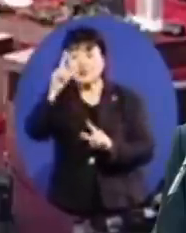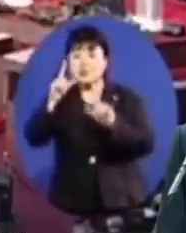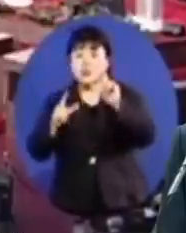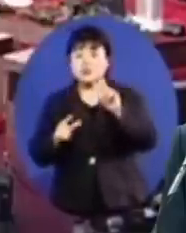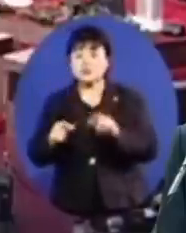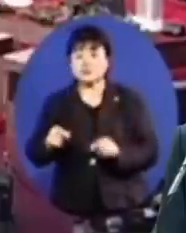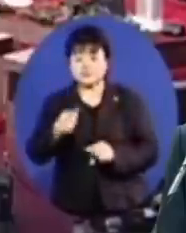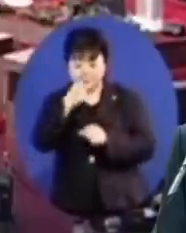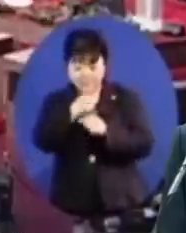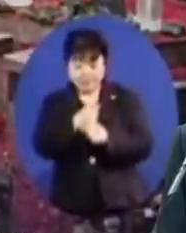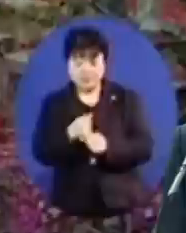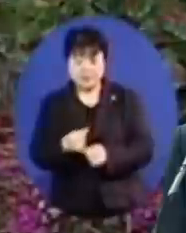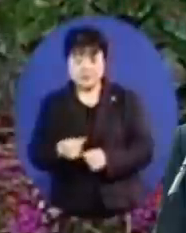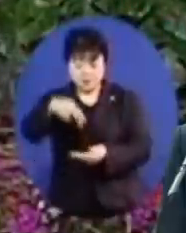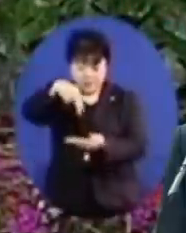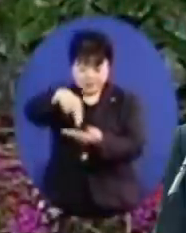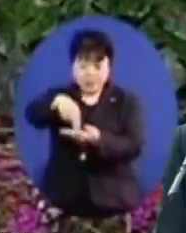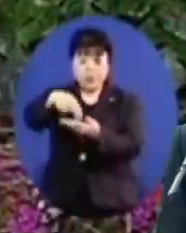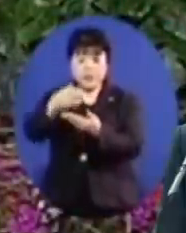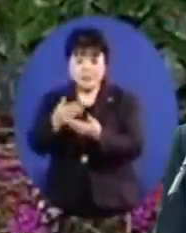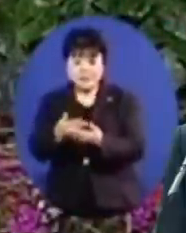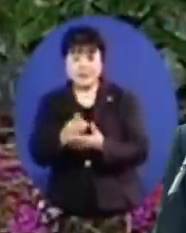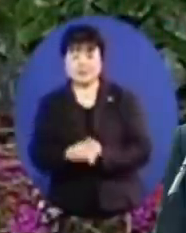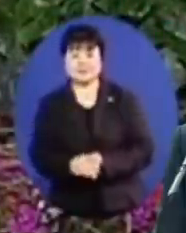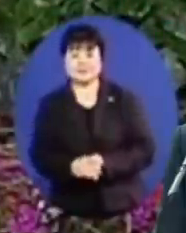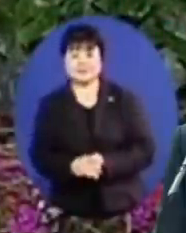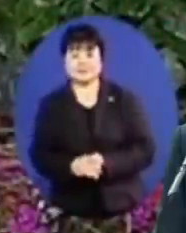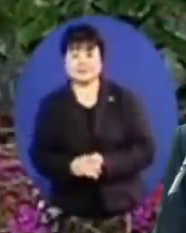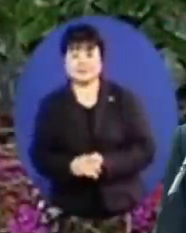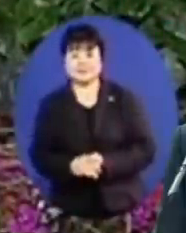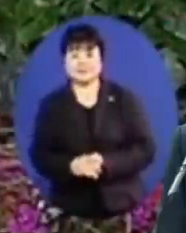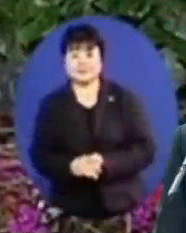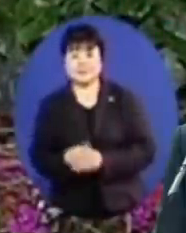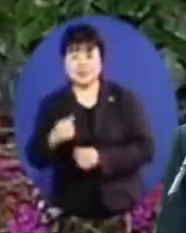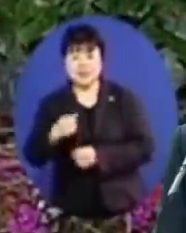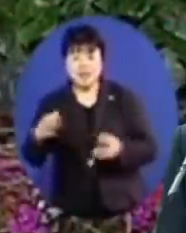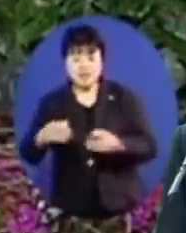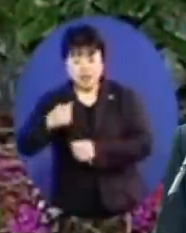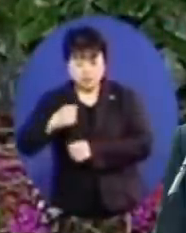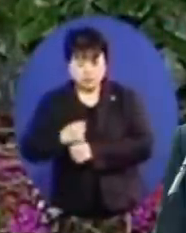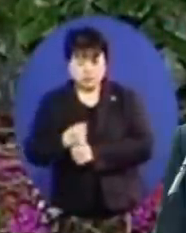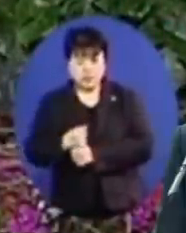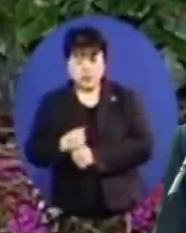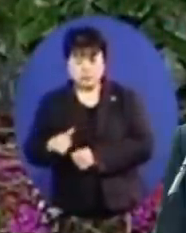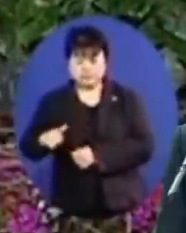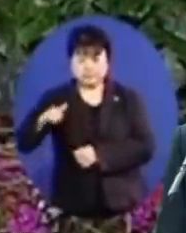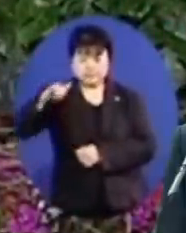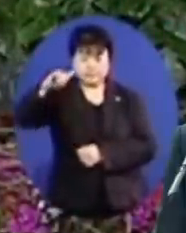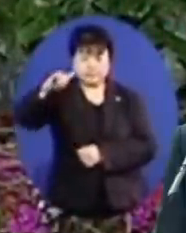만들어서 세워놓았습니다. 그런데 연합군의 폭격을 받아서 예수님 상이